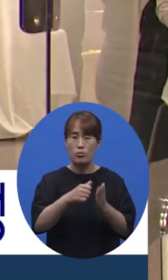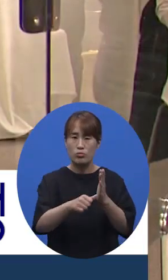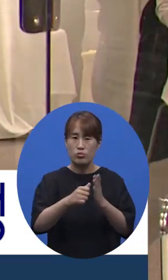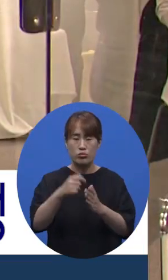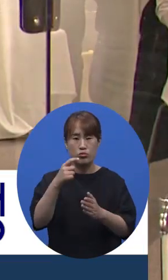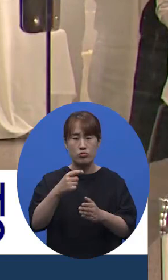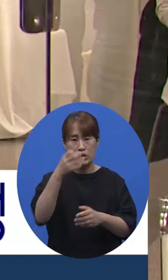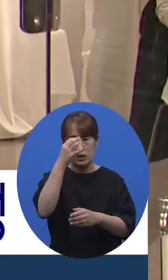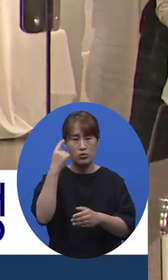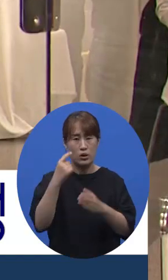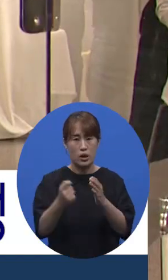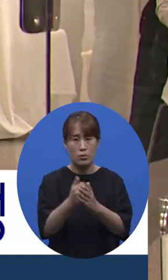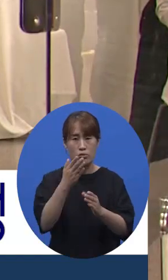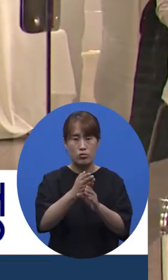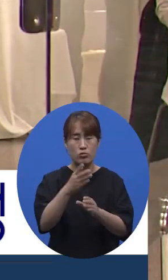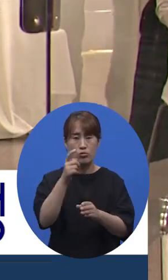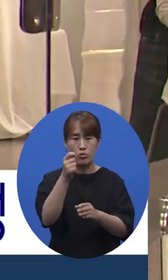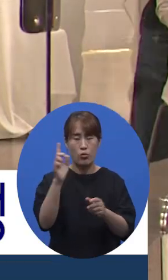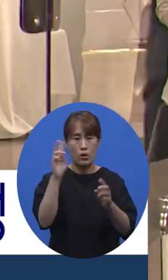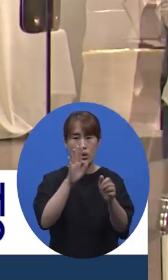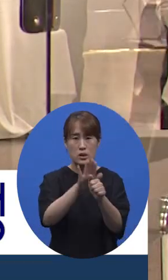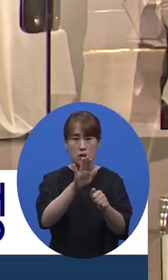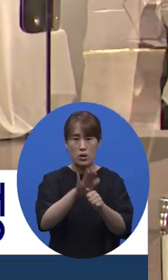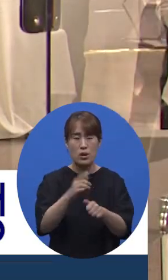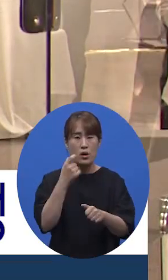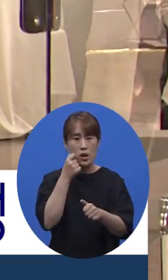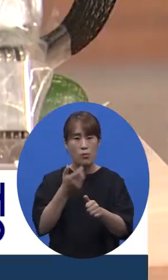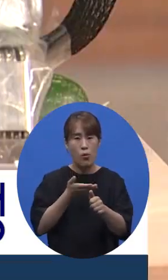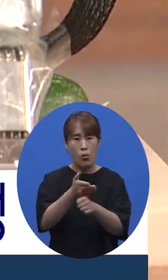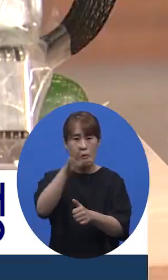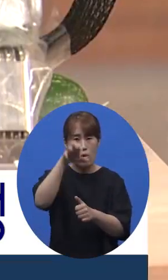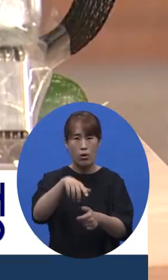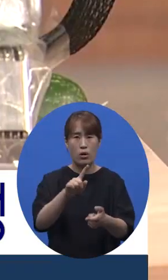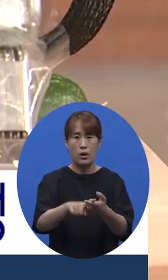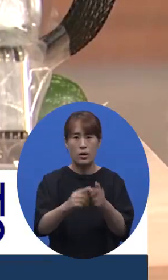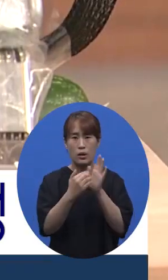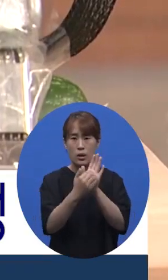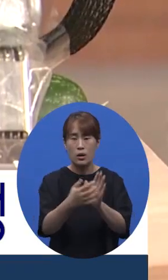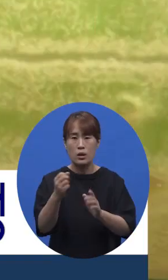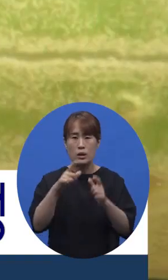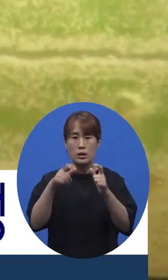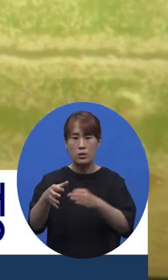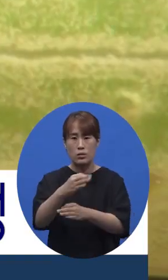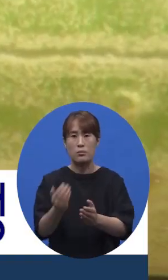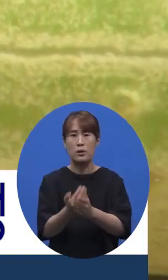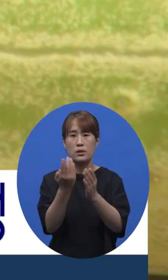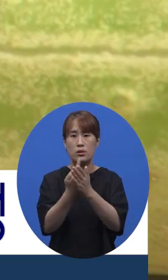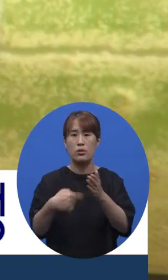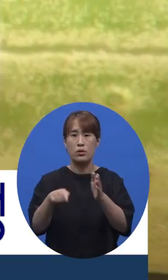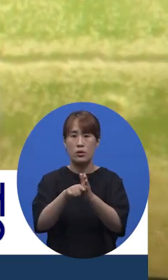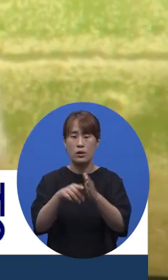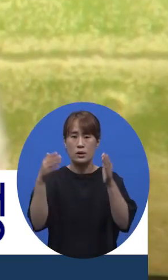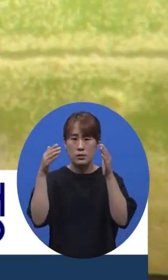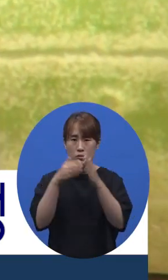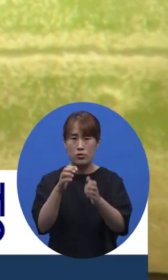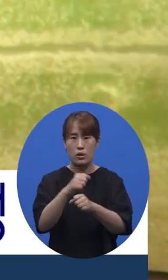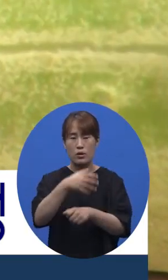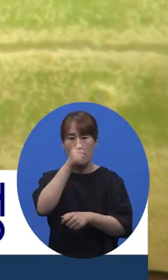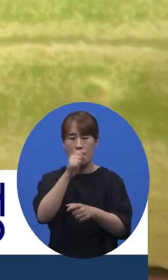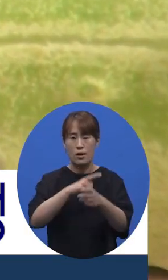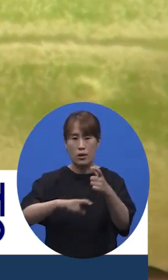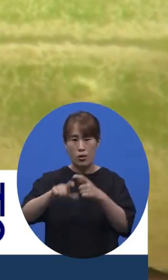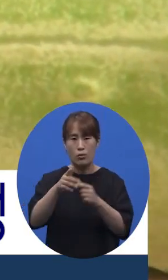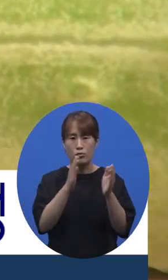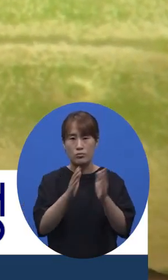소재 부품 기술 개발 중소기업 지원 등 일본에 수출 규제에 따른 대응과 지역경제 활성화 등에 초점을 맞춰